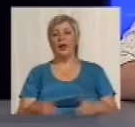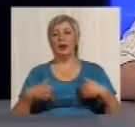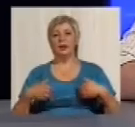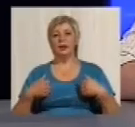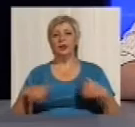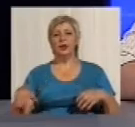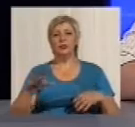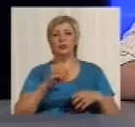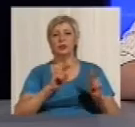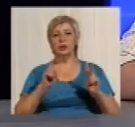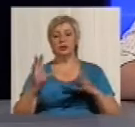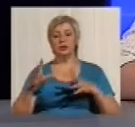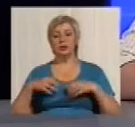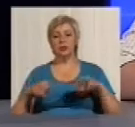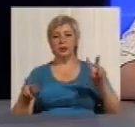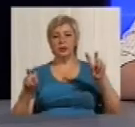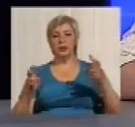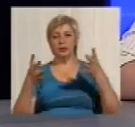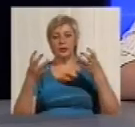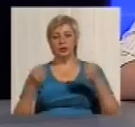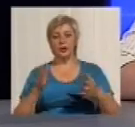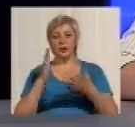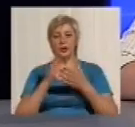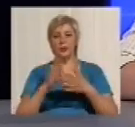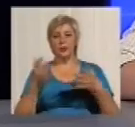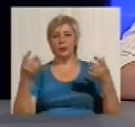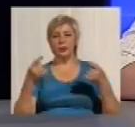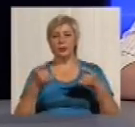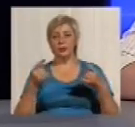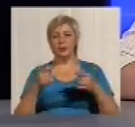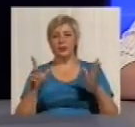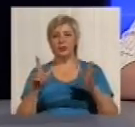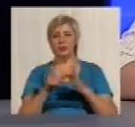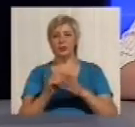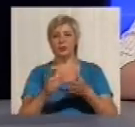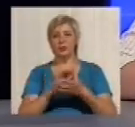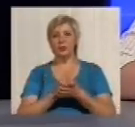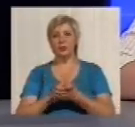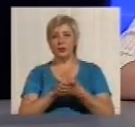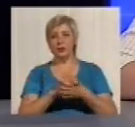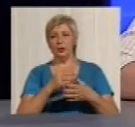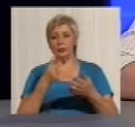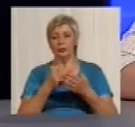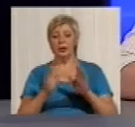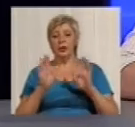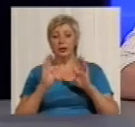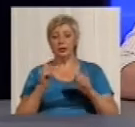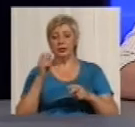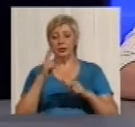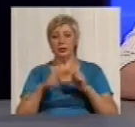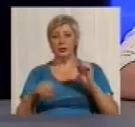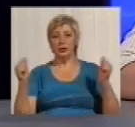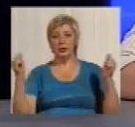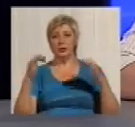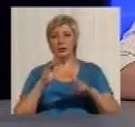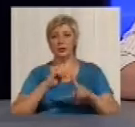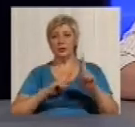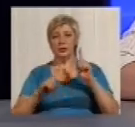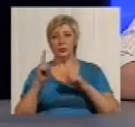вітаю всіх, хто з нами. Тема дня у прямому ефірі Суспільного. Щойно завершились збори батьківського комітету учнів